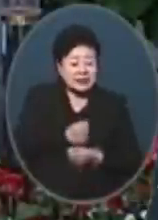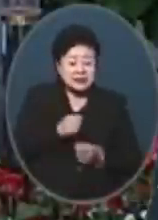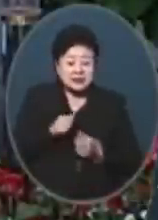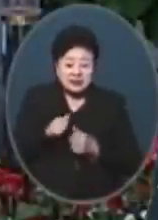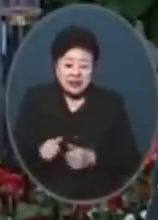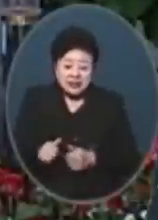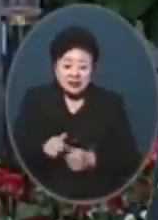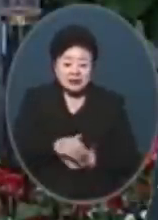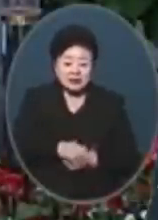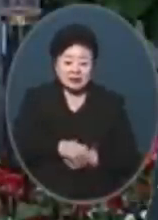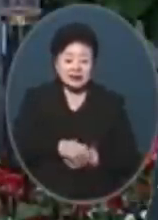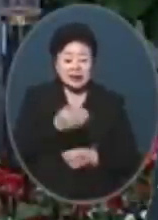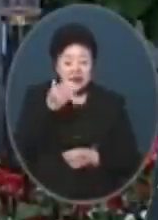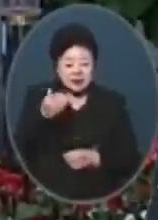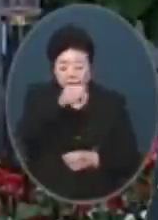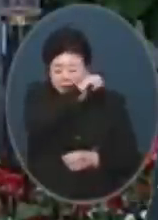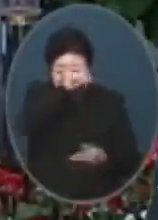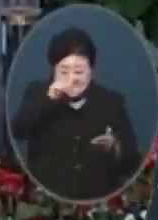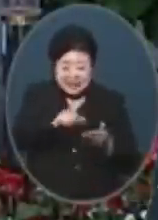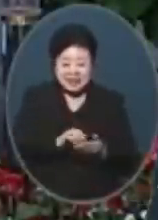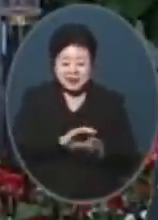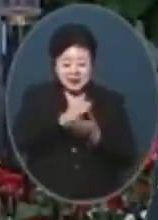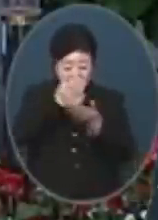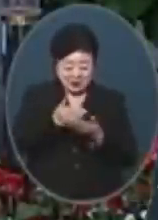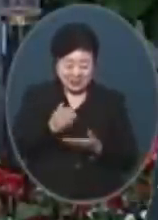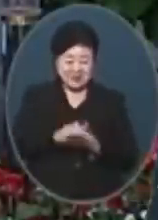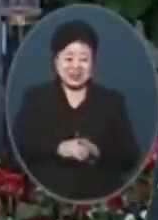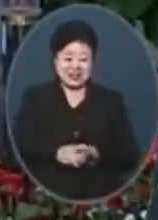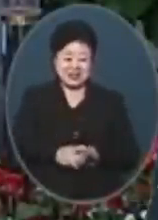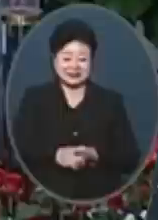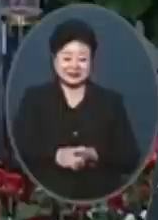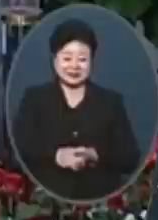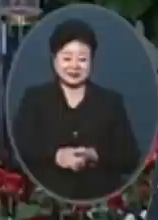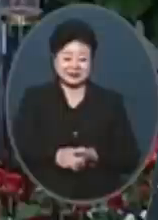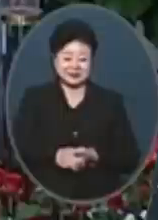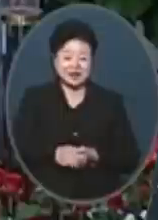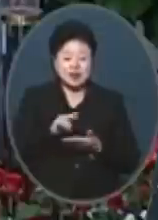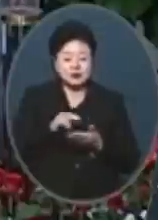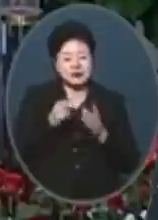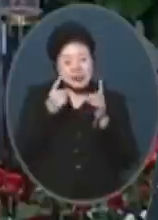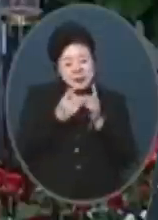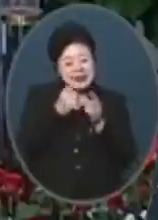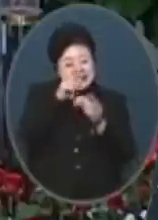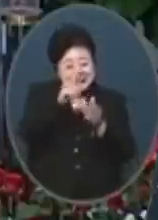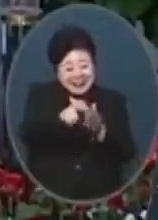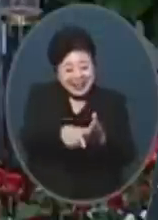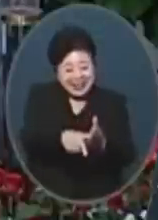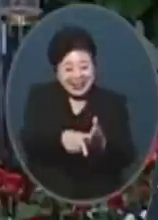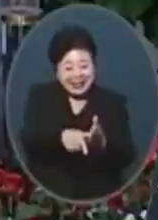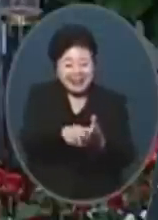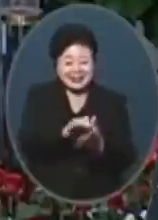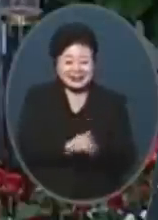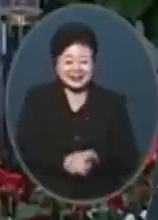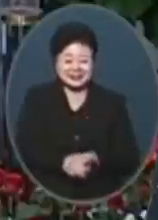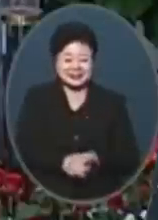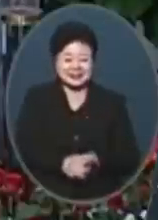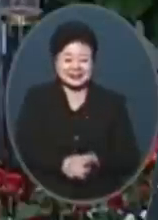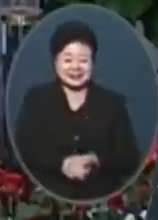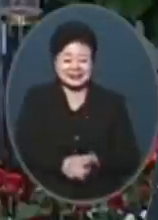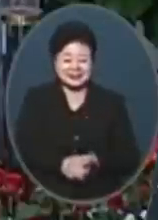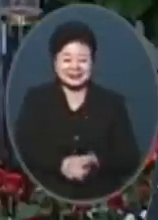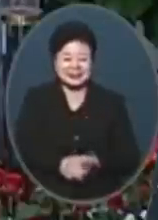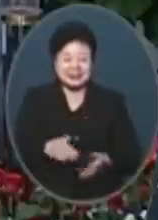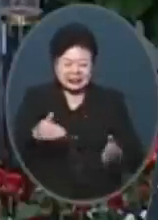따라서 여러분의 인생이 달라지는 것입니다. 문제를 만났을 때 다